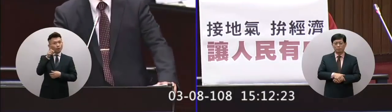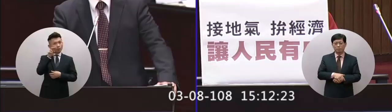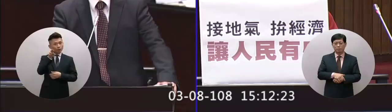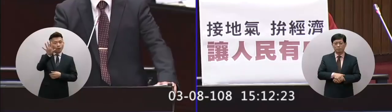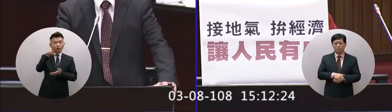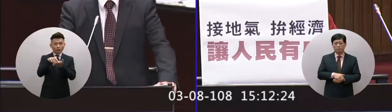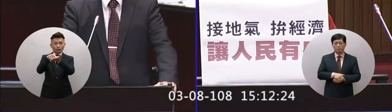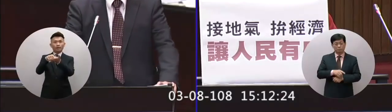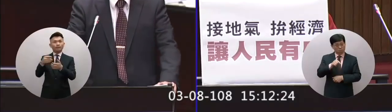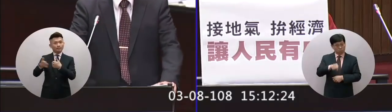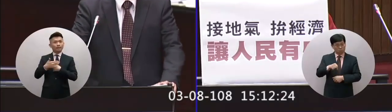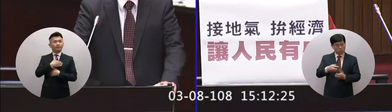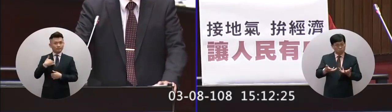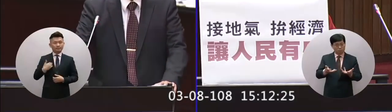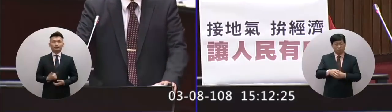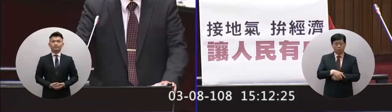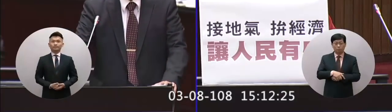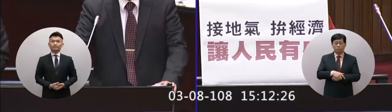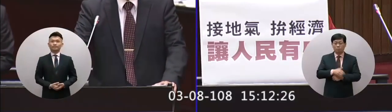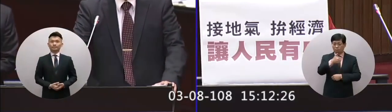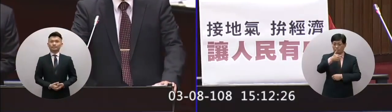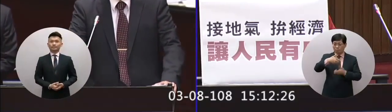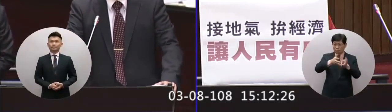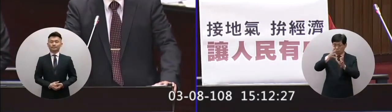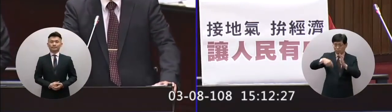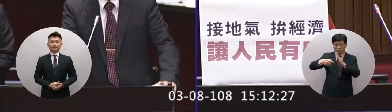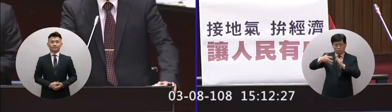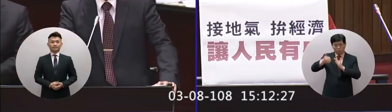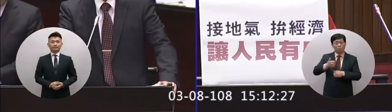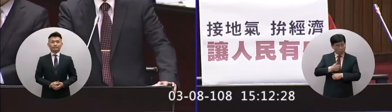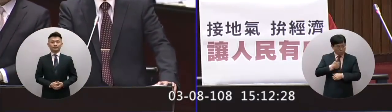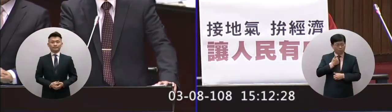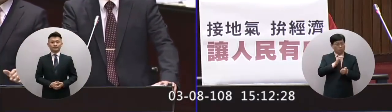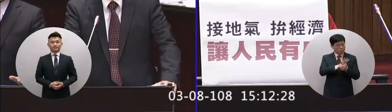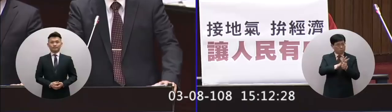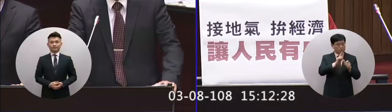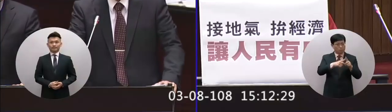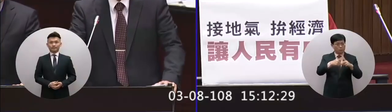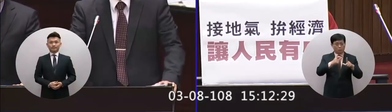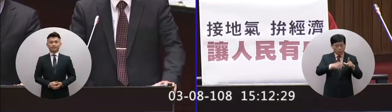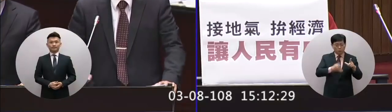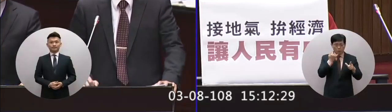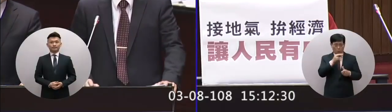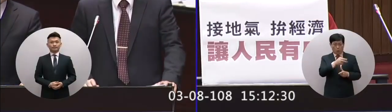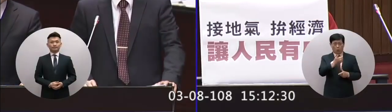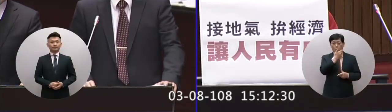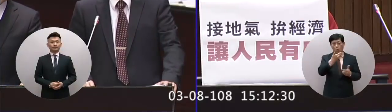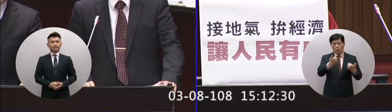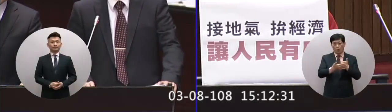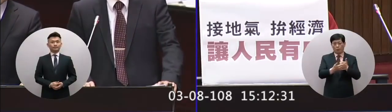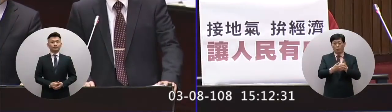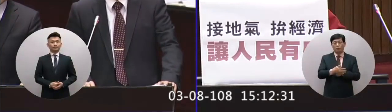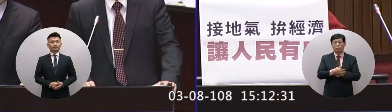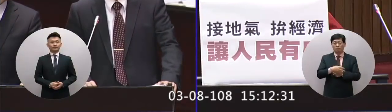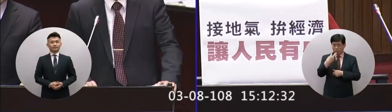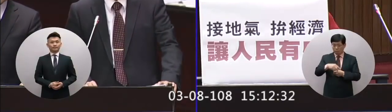使用会到安尼。 这部分啊吼。感谢部长甲议长啦吼，确实爱予中小企业看会到、食会到。搁有一点，我搁提